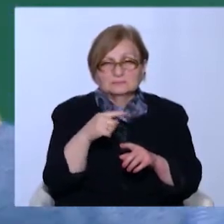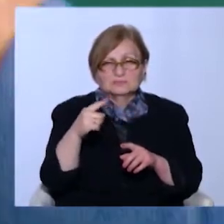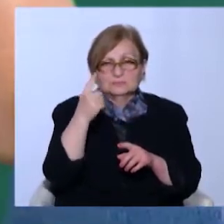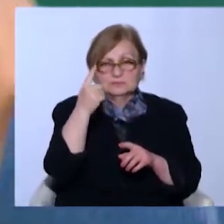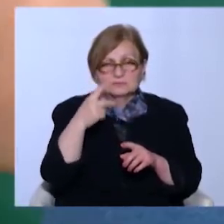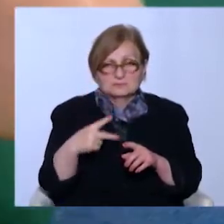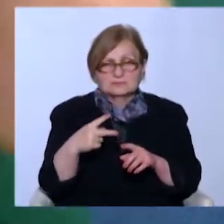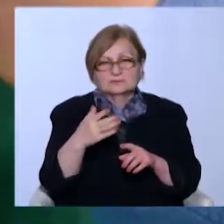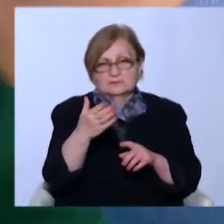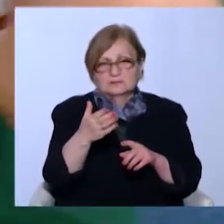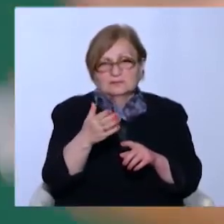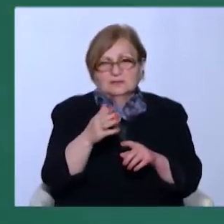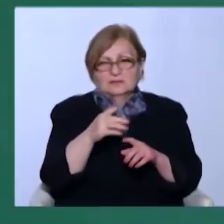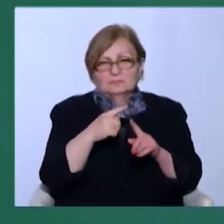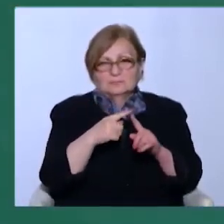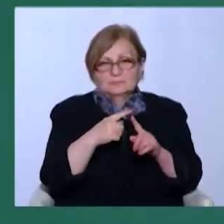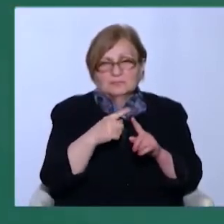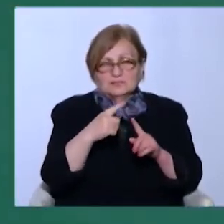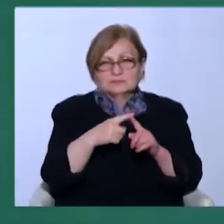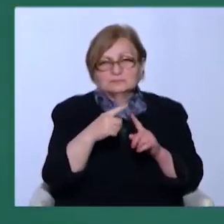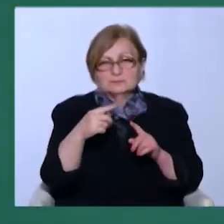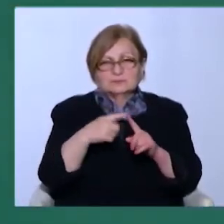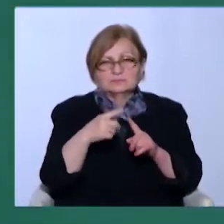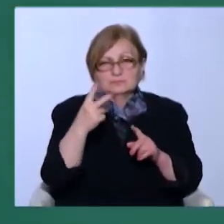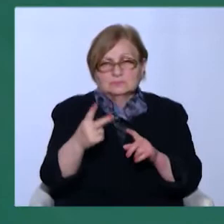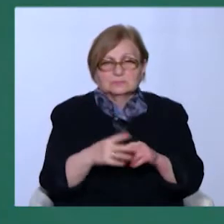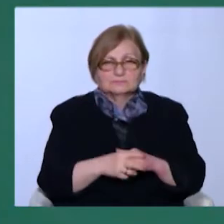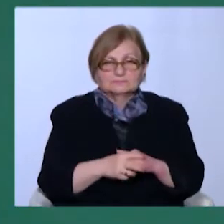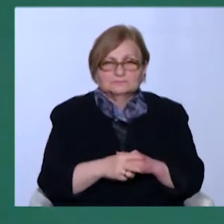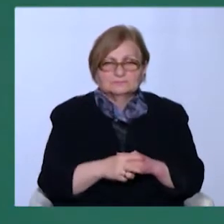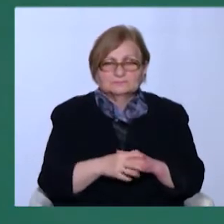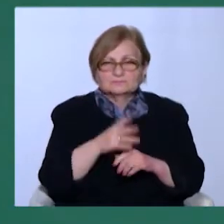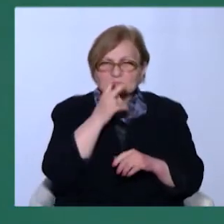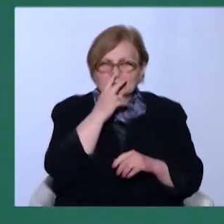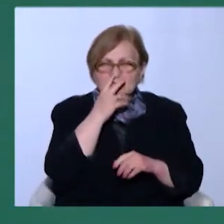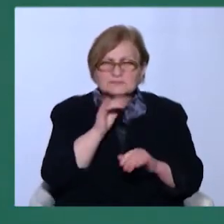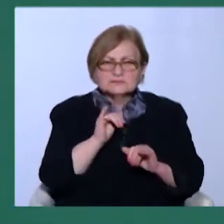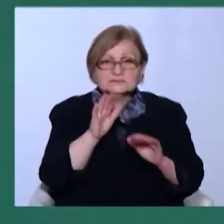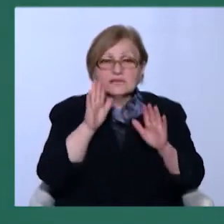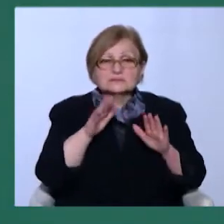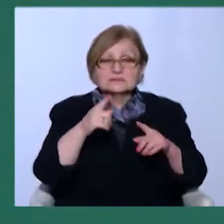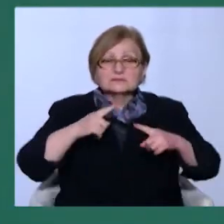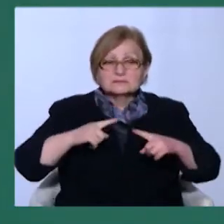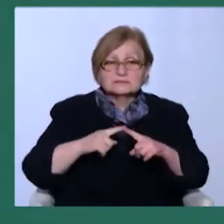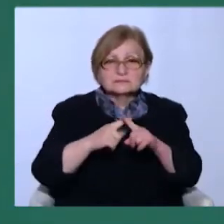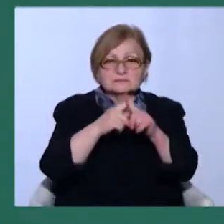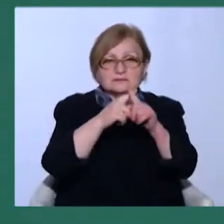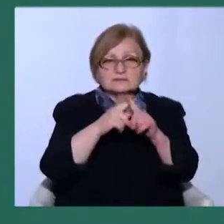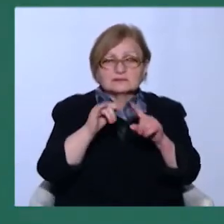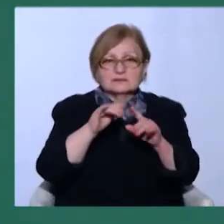-1 მეკაედი X პლუს 2 წრფე. მოდით ნახოთ, სად გადაკვეთენ ეს